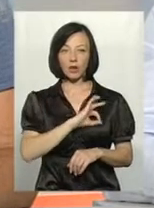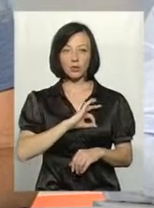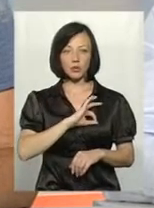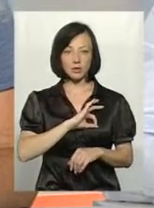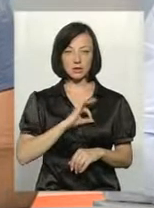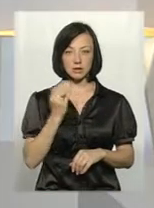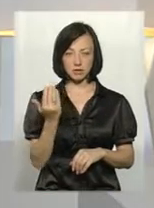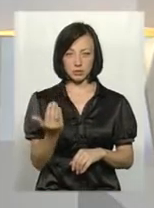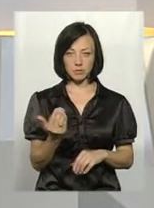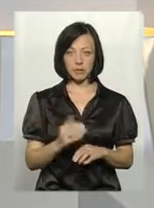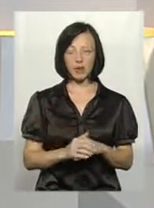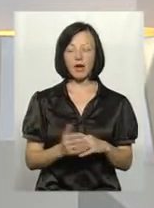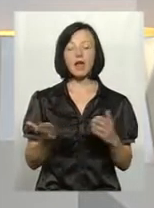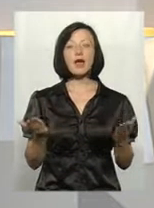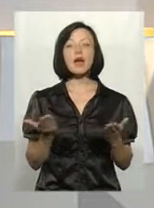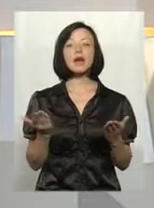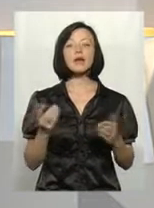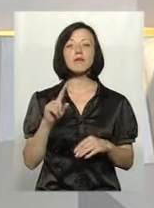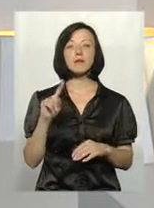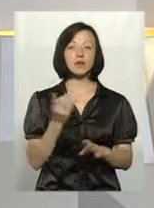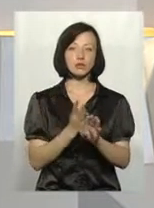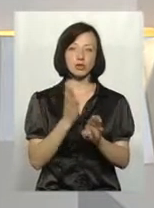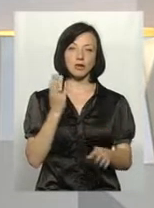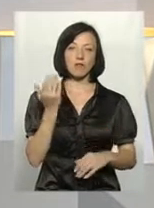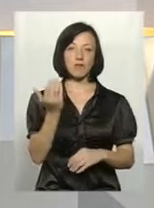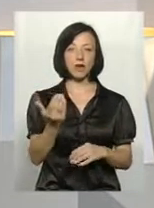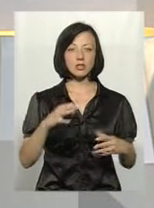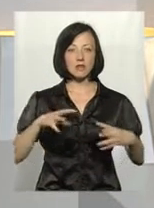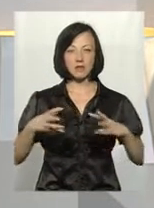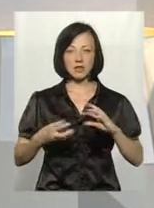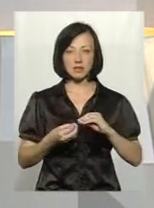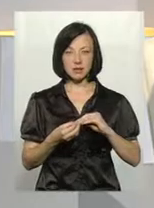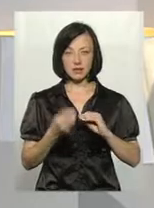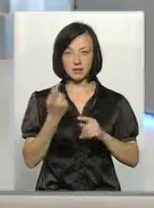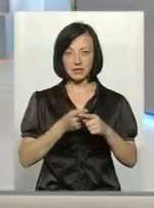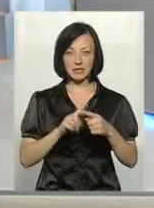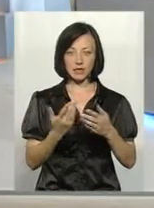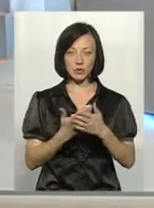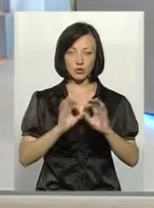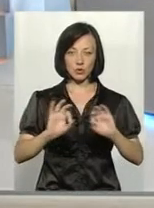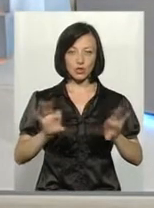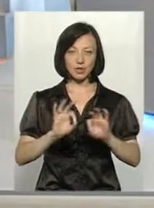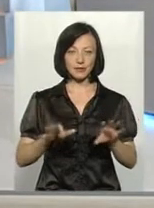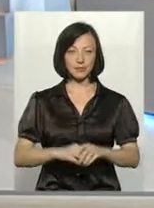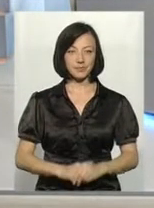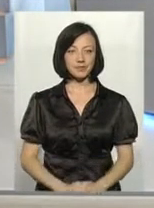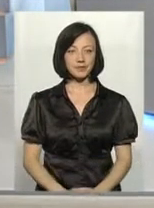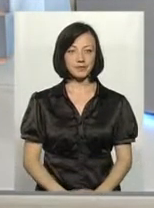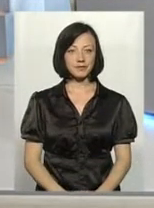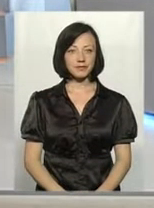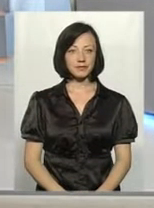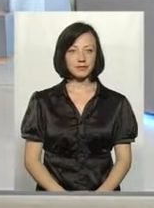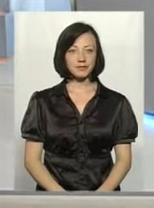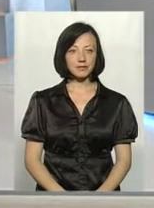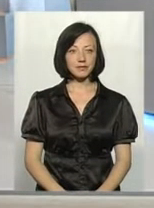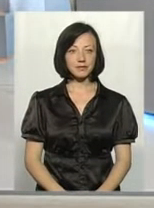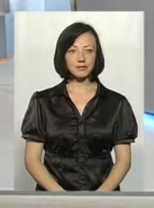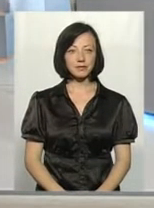Власне, які насамперед ваші висновки навіяв вам цей сюжет?